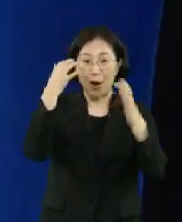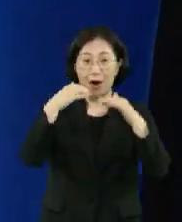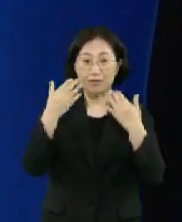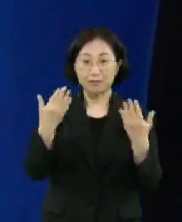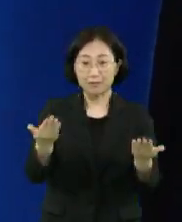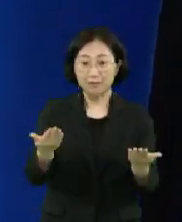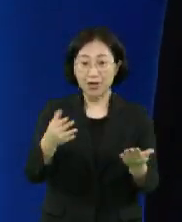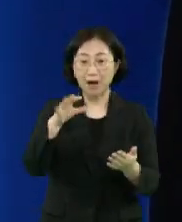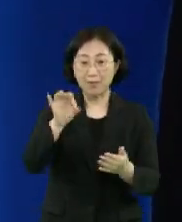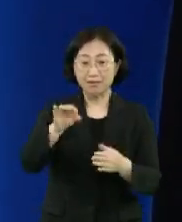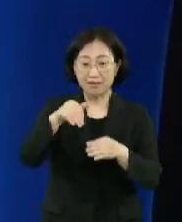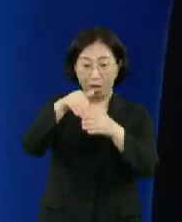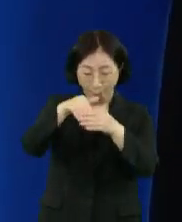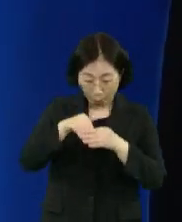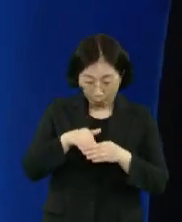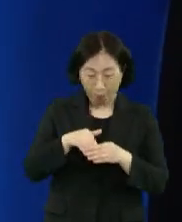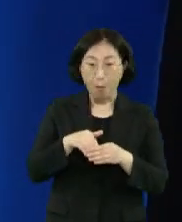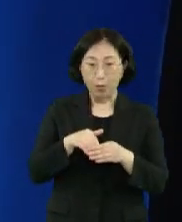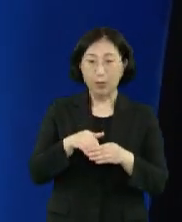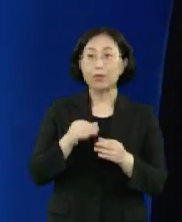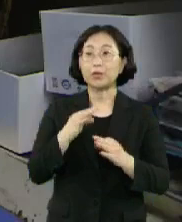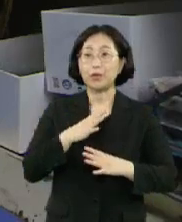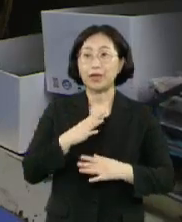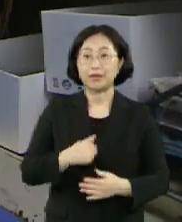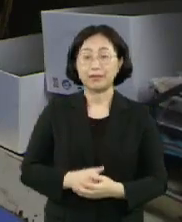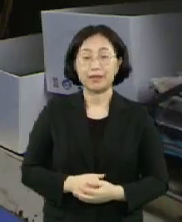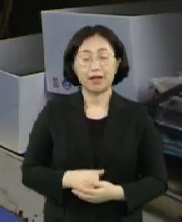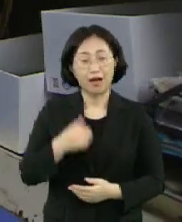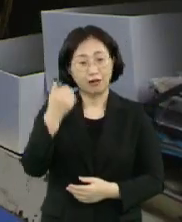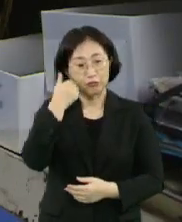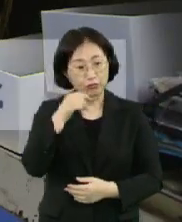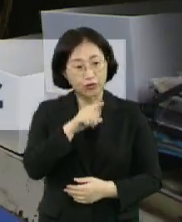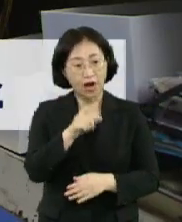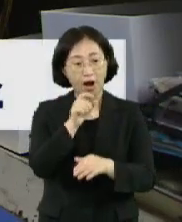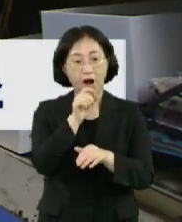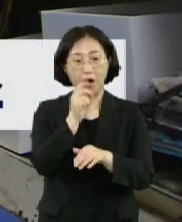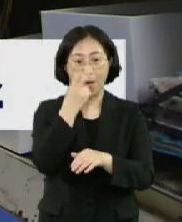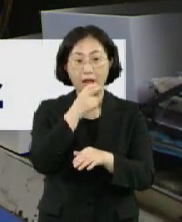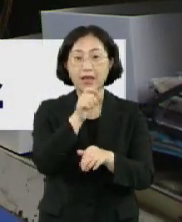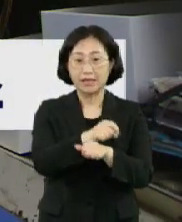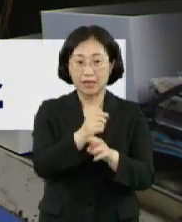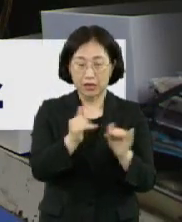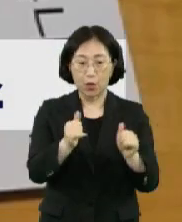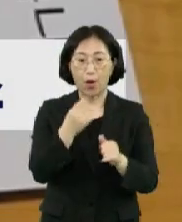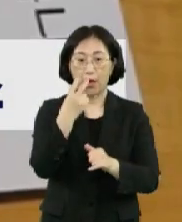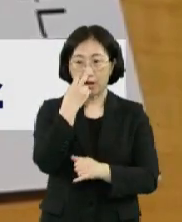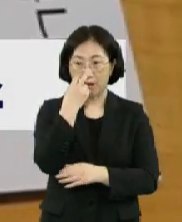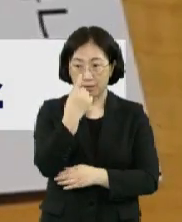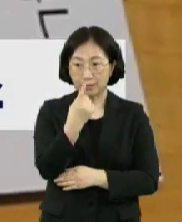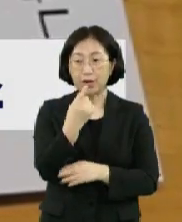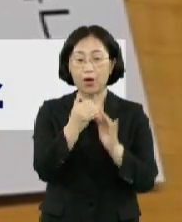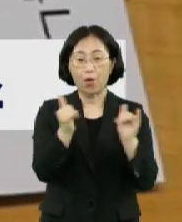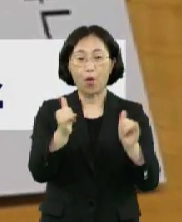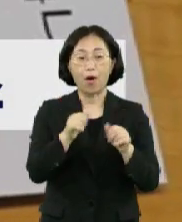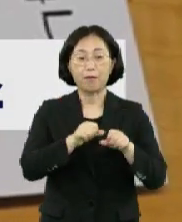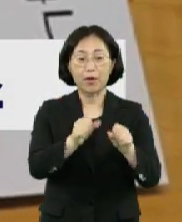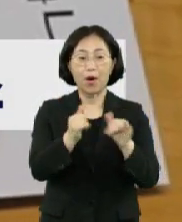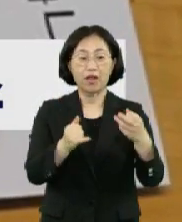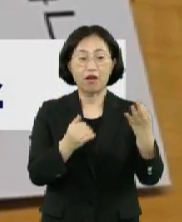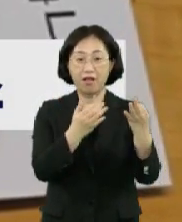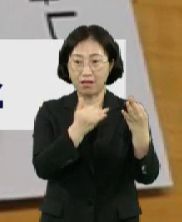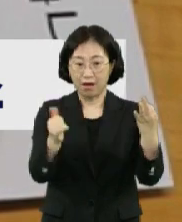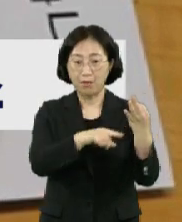여름휴가비 봉투를 받고 깜짝 놀랐습니다. 누군가 관리사무소 직원과 경비원, 미화원